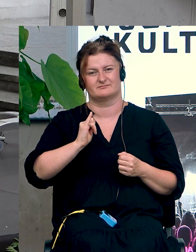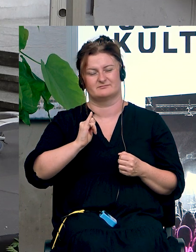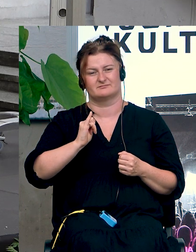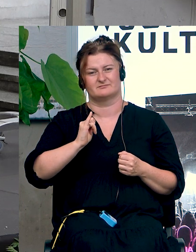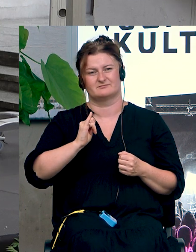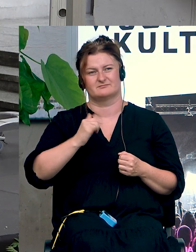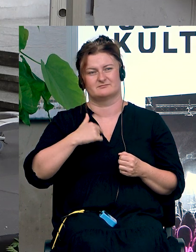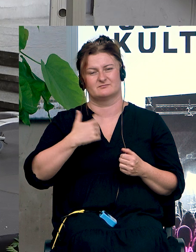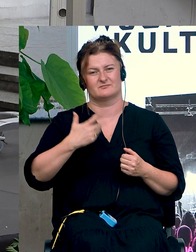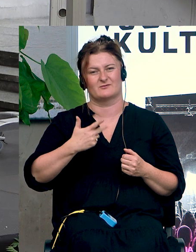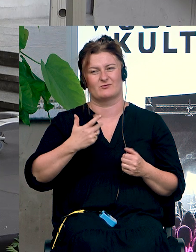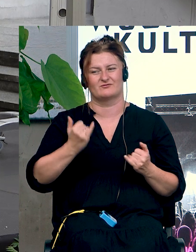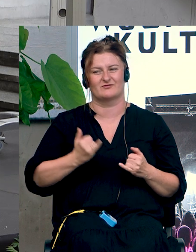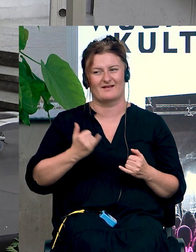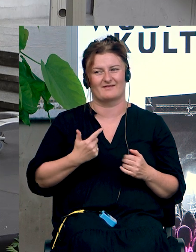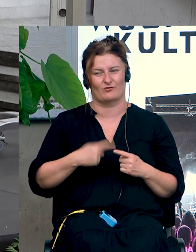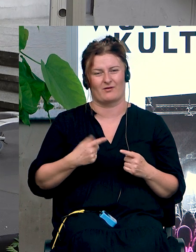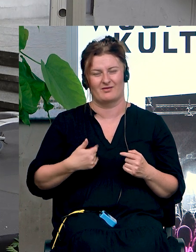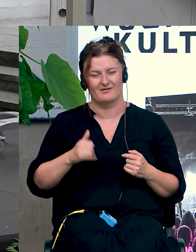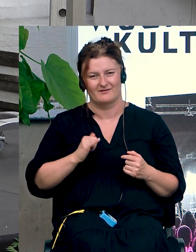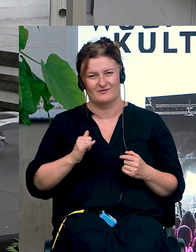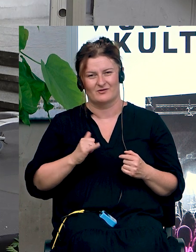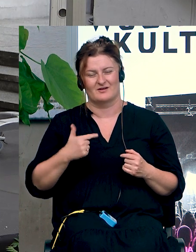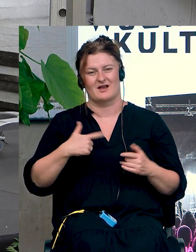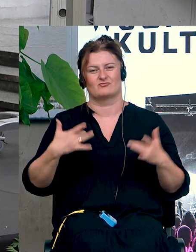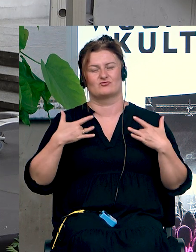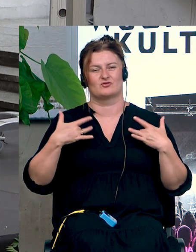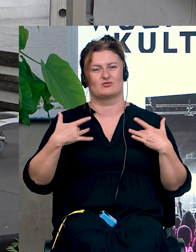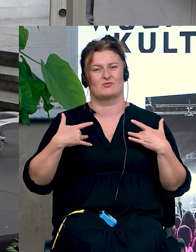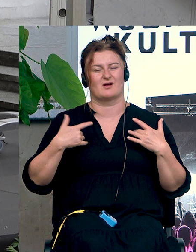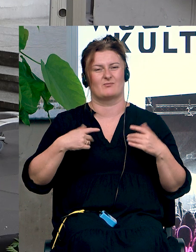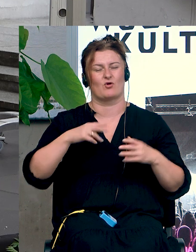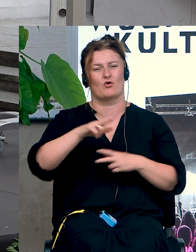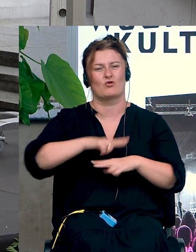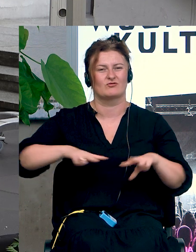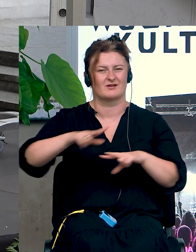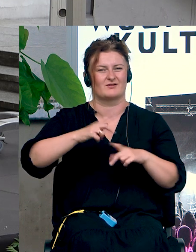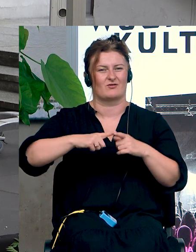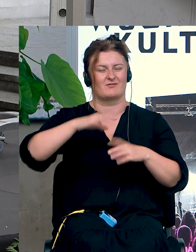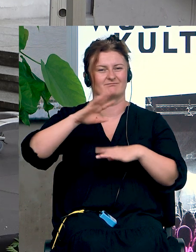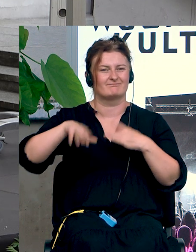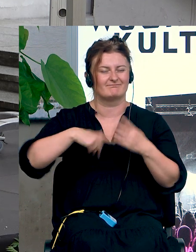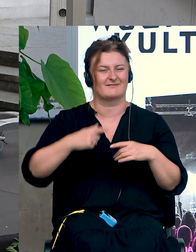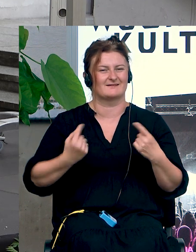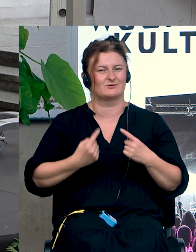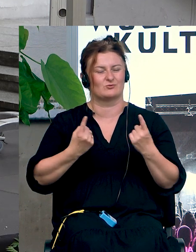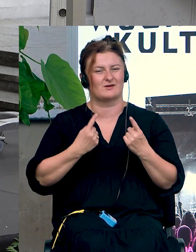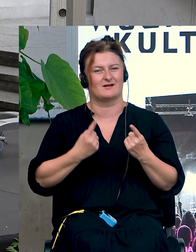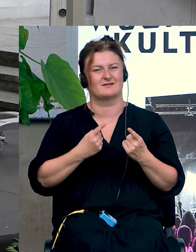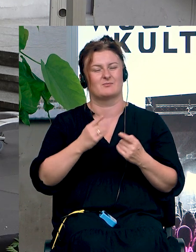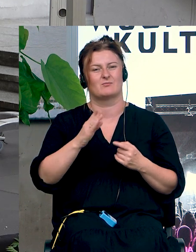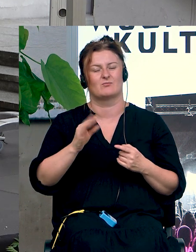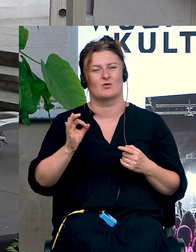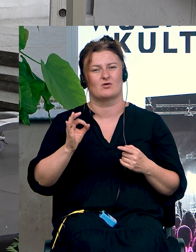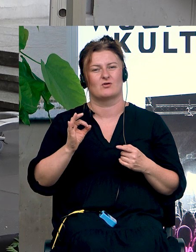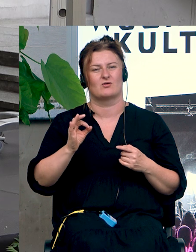Я жила в складній сім'ї за дуже складних обставин, тому що час розвалу Радянського Союзу – це час максимальної